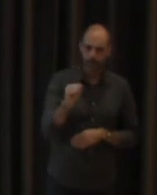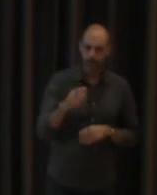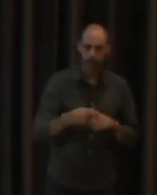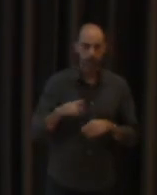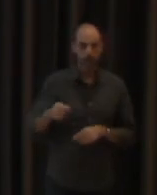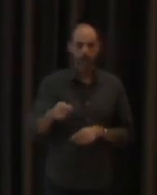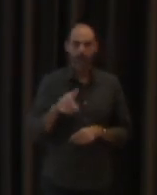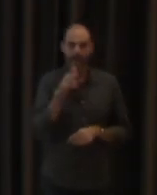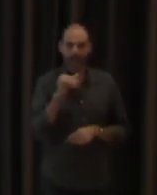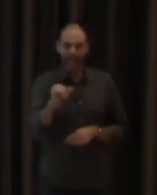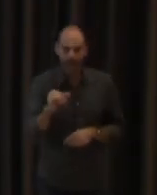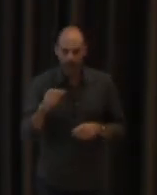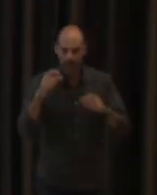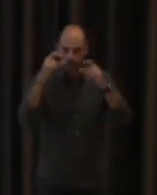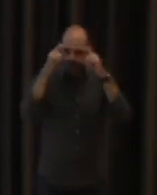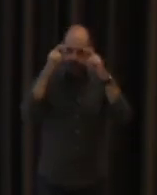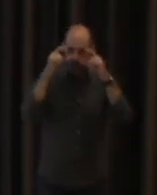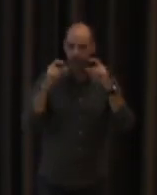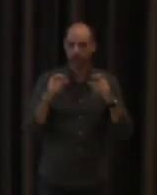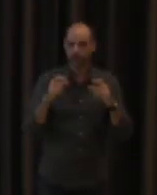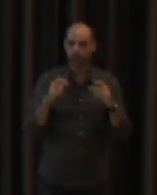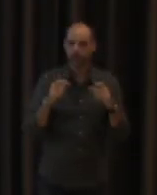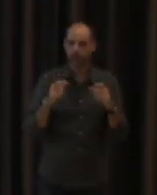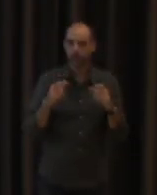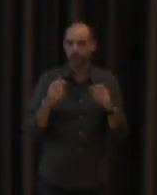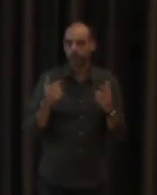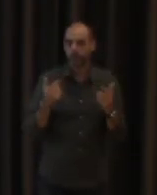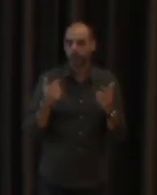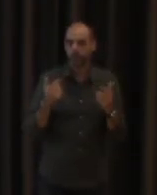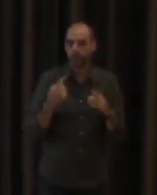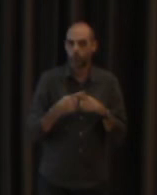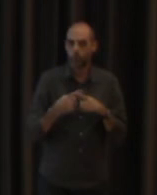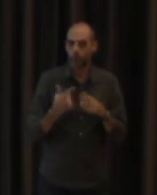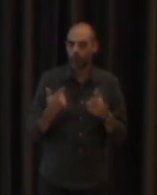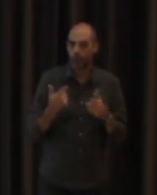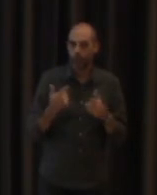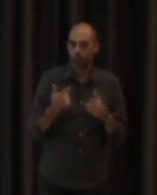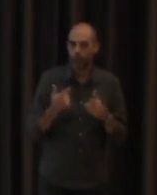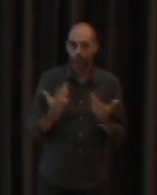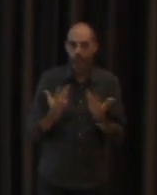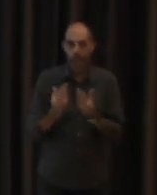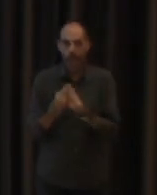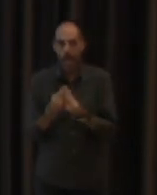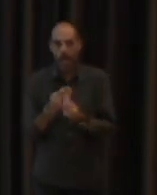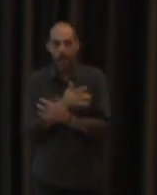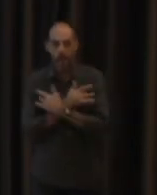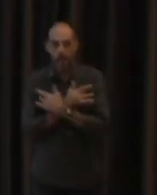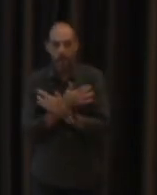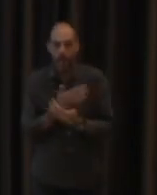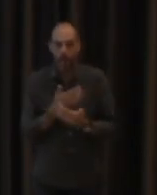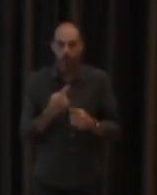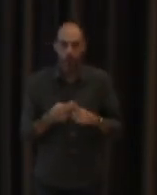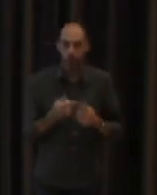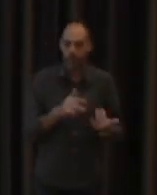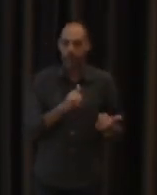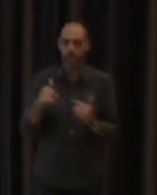les ulleres, a veure, no podem afegir si hi vol significar el que teniu aquí, amb la Maria, perquè és clar, si les porta al taller doncs,